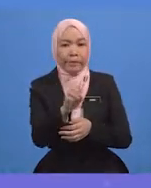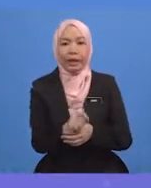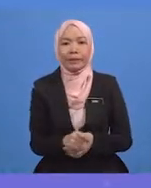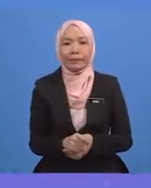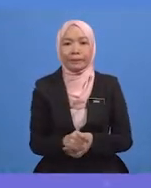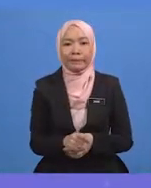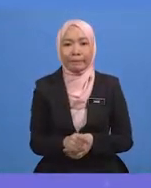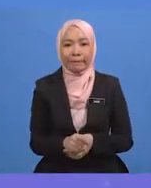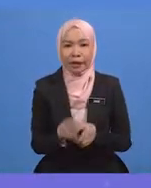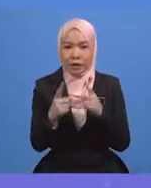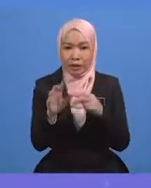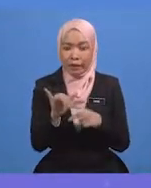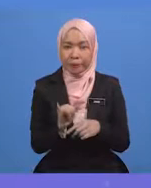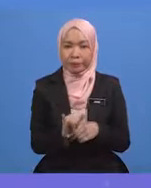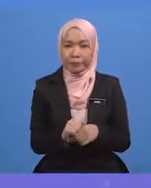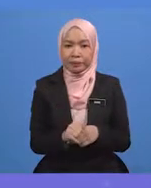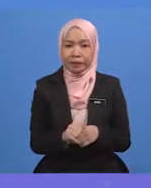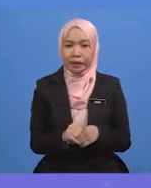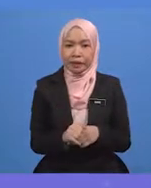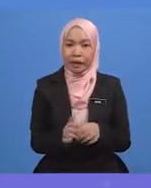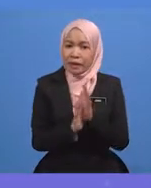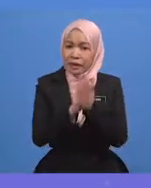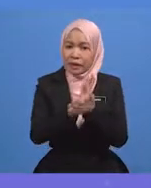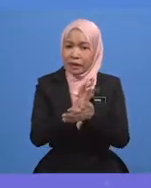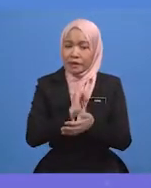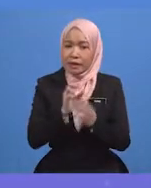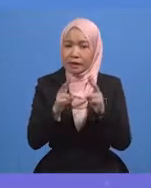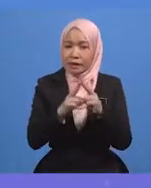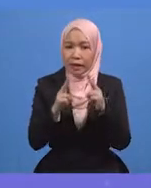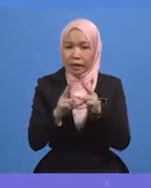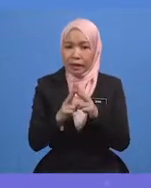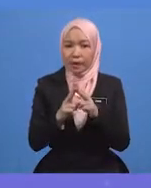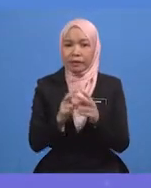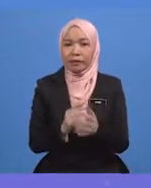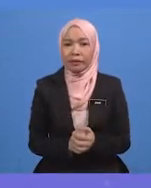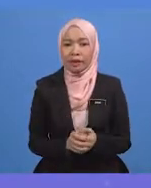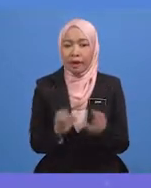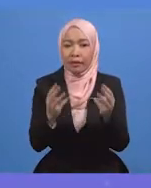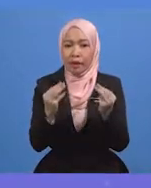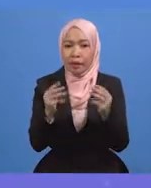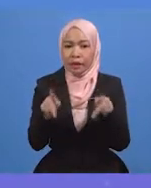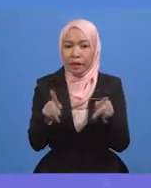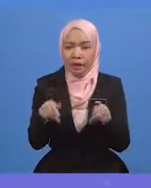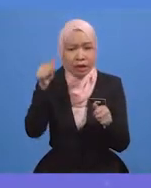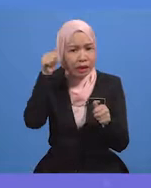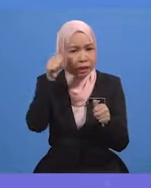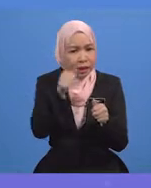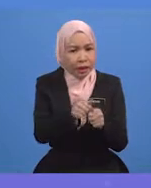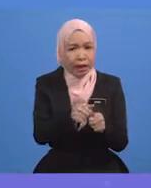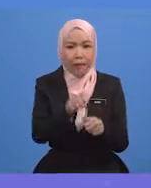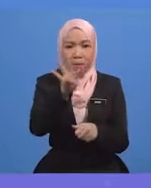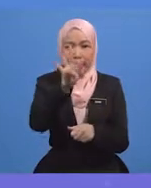tersebut. Jadi, Ustazah sangat sarankan murid-murid perlu mengingat empat